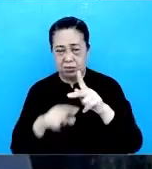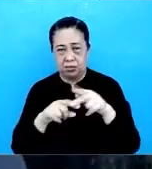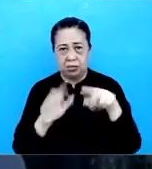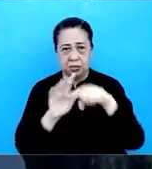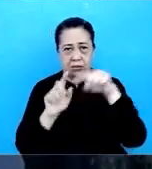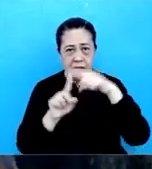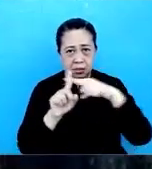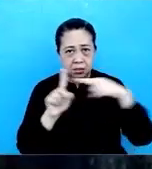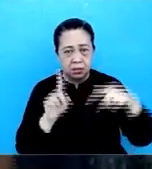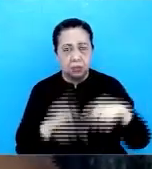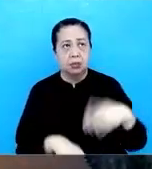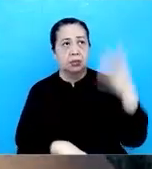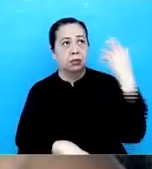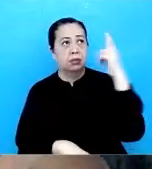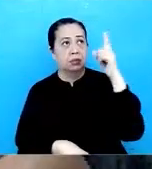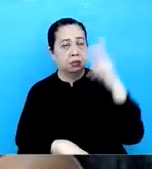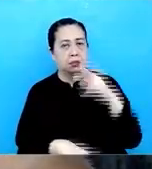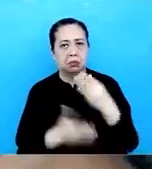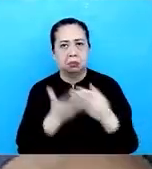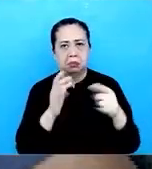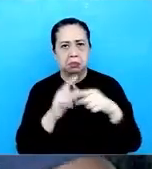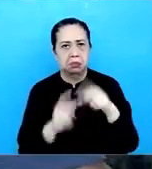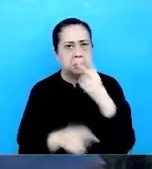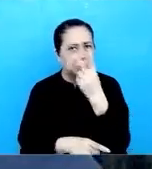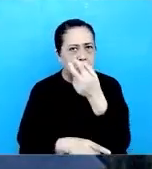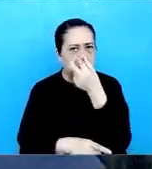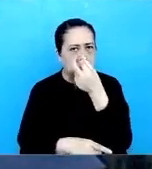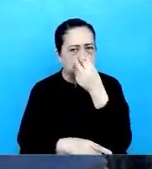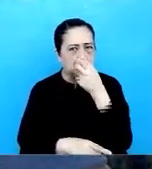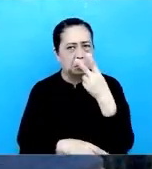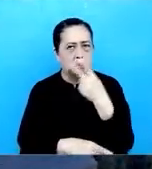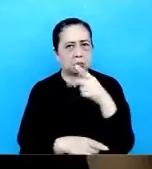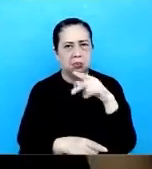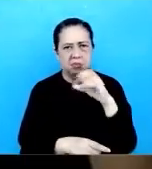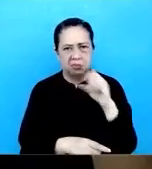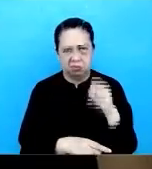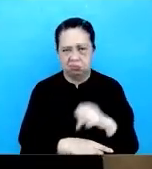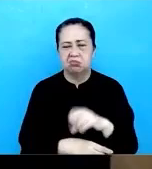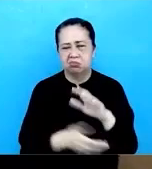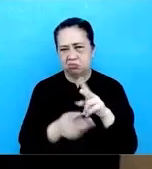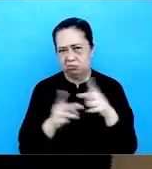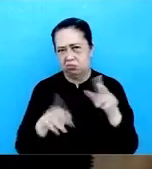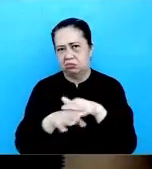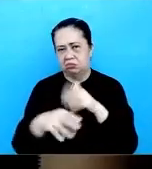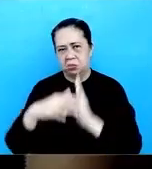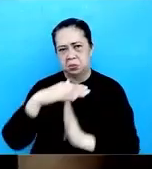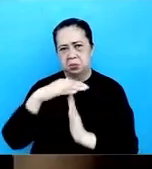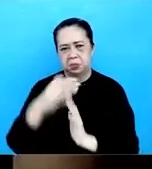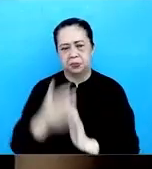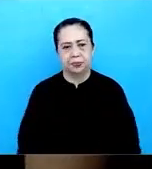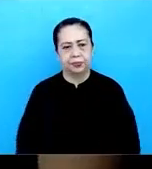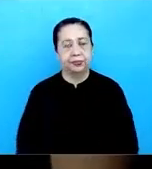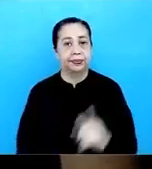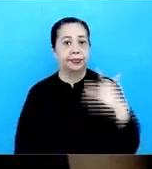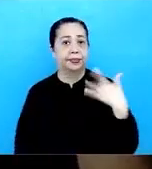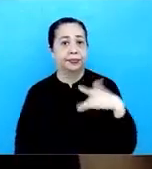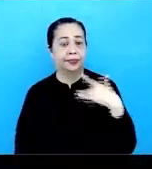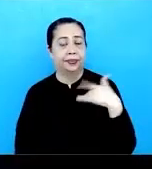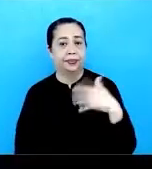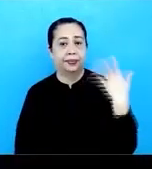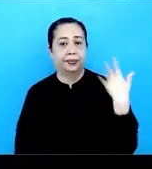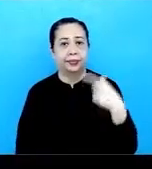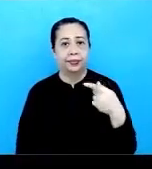kalahati, 1/4 na lang. Minsan dalawa-dalawang piraso pa ho. Tatumal. Ito raw ang diskarte ng suki ni Gloria na si